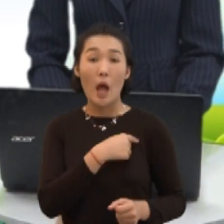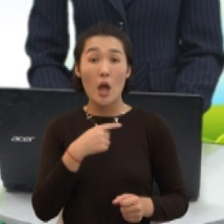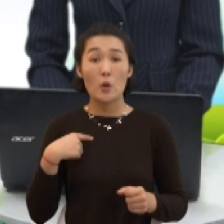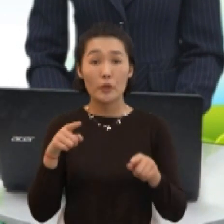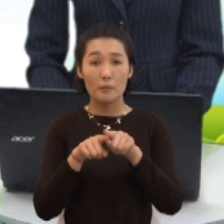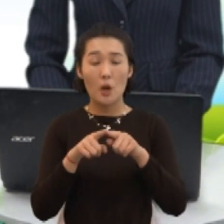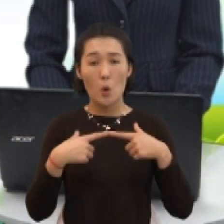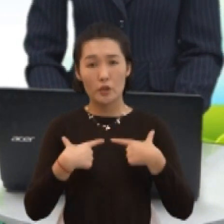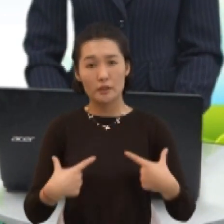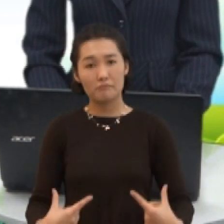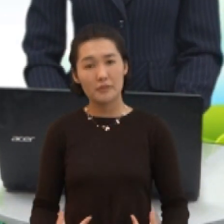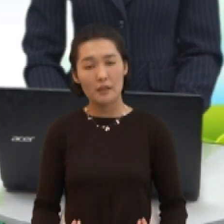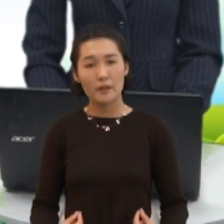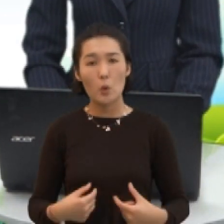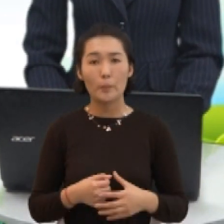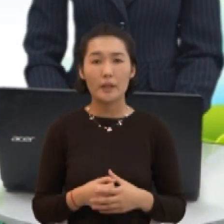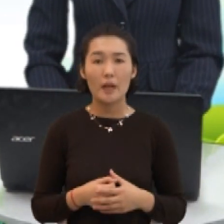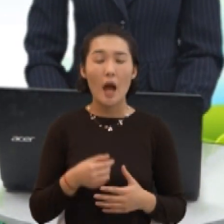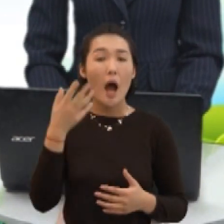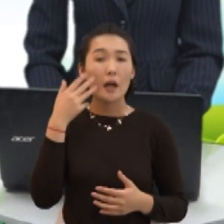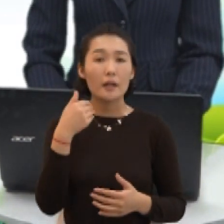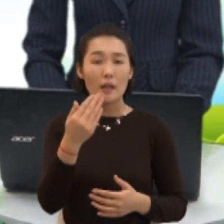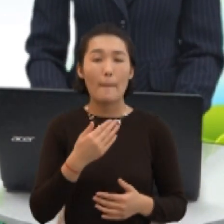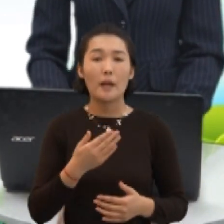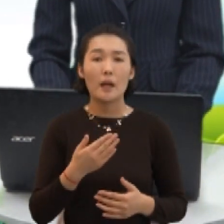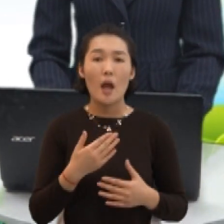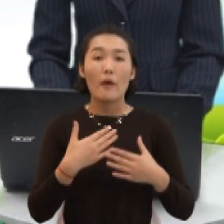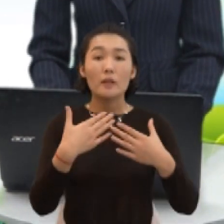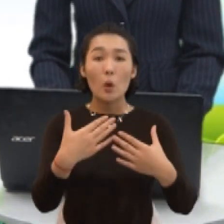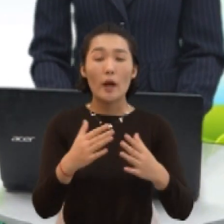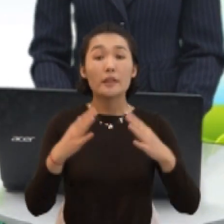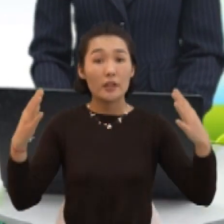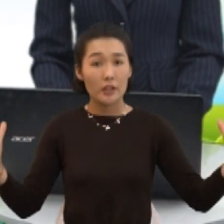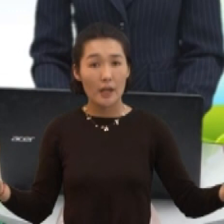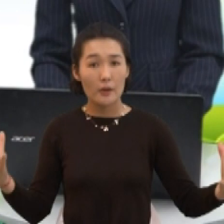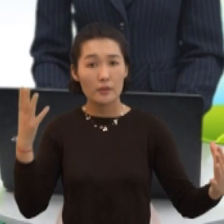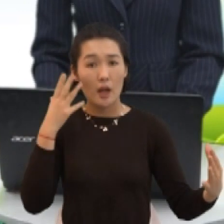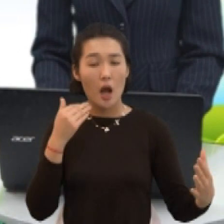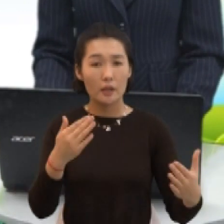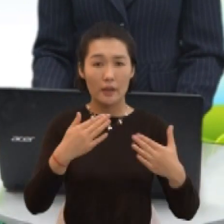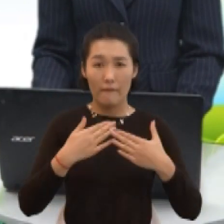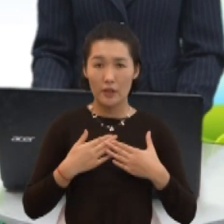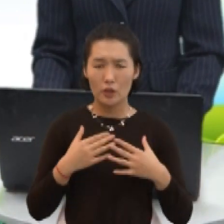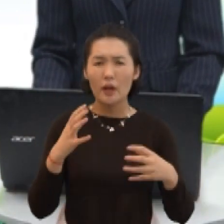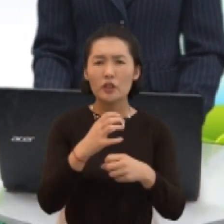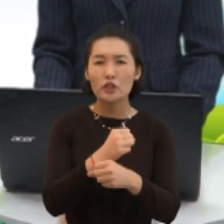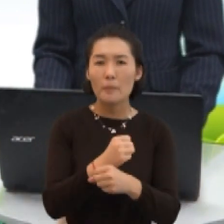губки. Когда мы делаем вдох, они расширяются, а когда делаем выдох, они сжимаются.